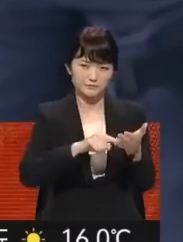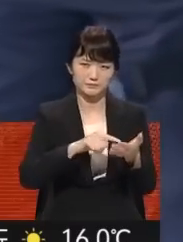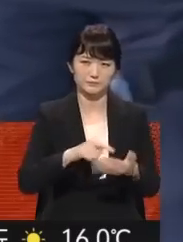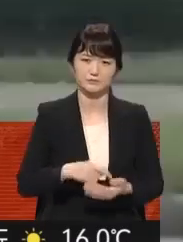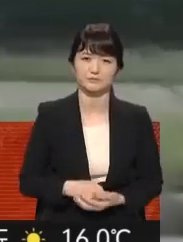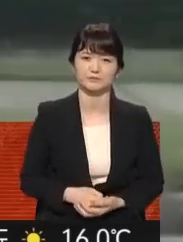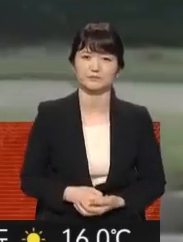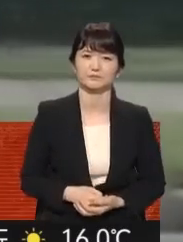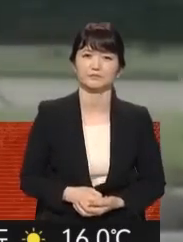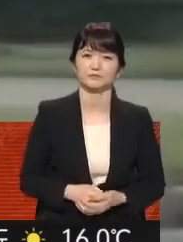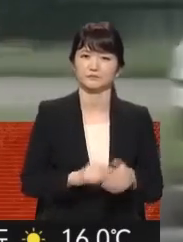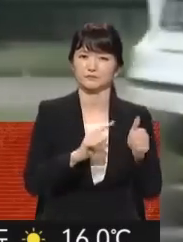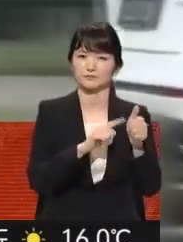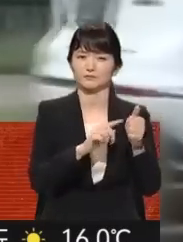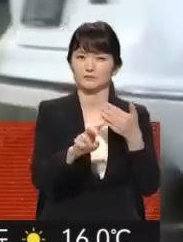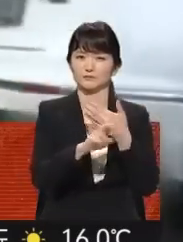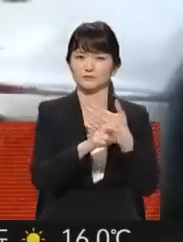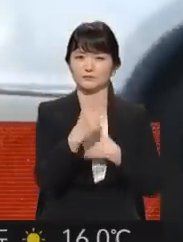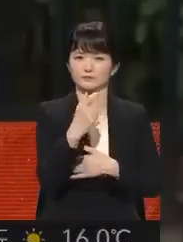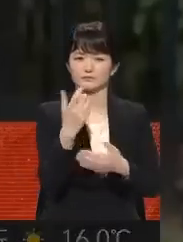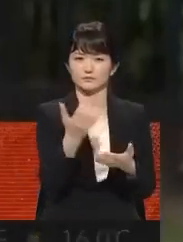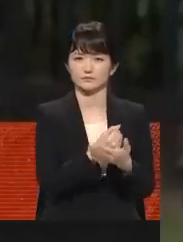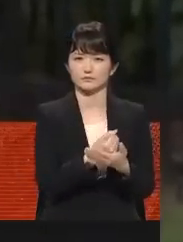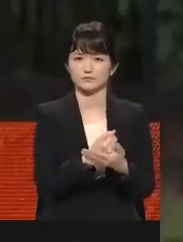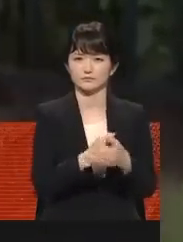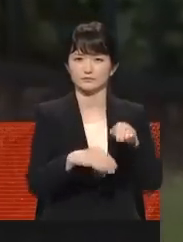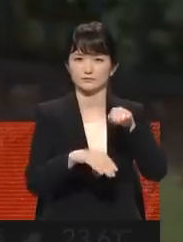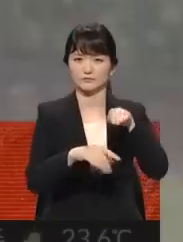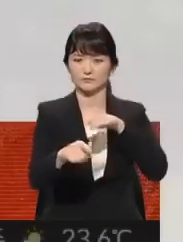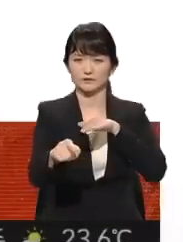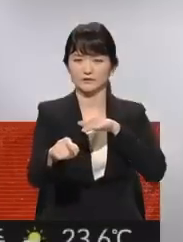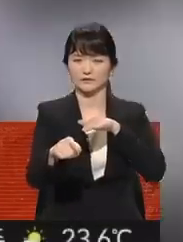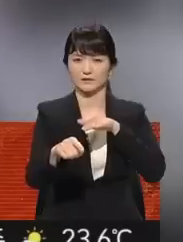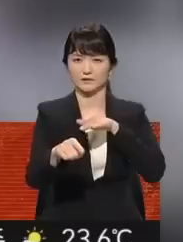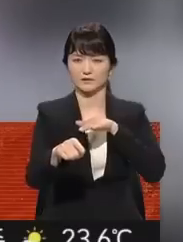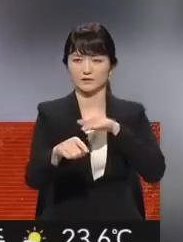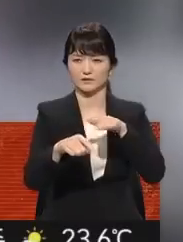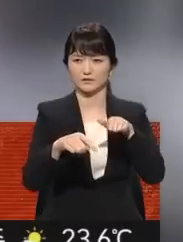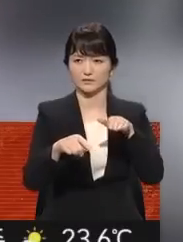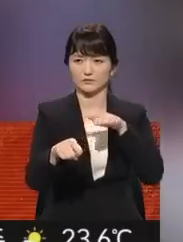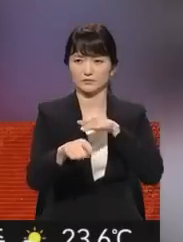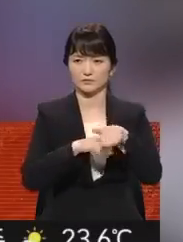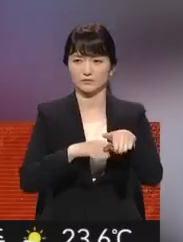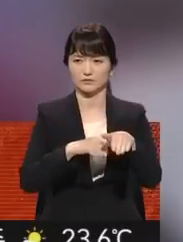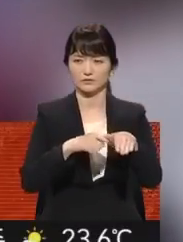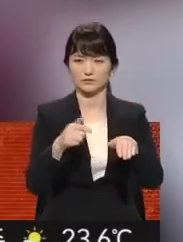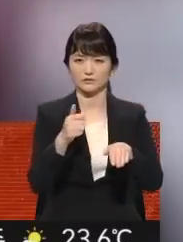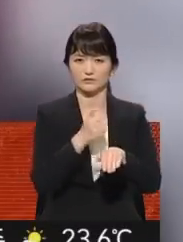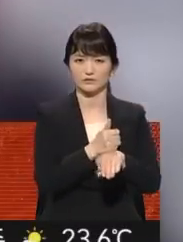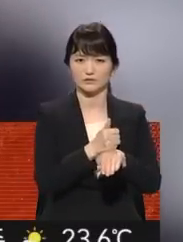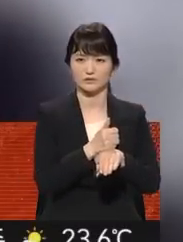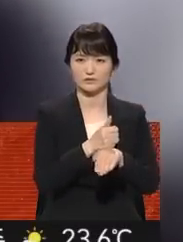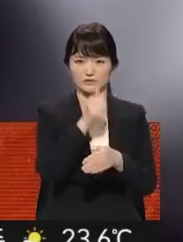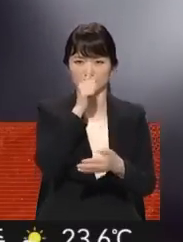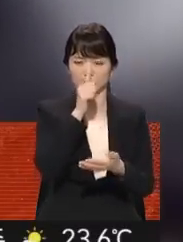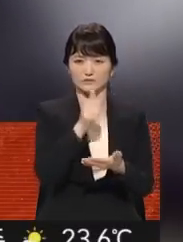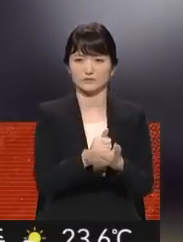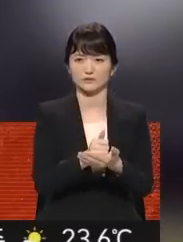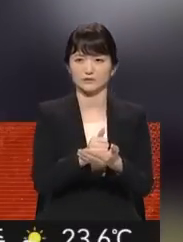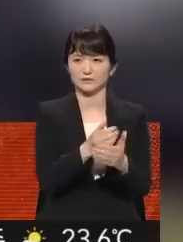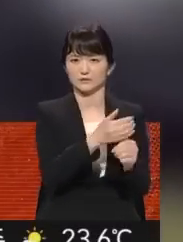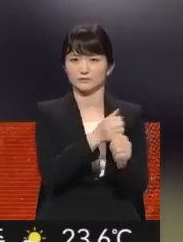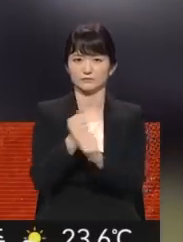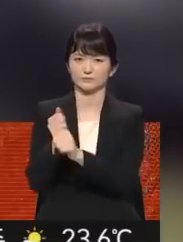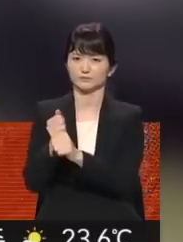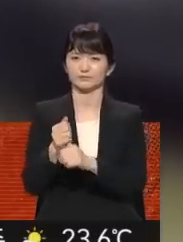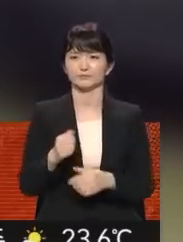나왔다고 합니다. 이 남성은 불법 총기 소지, 또 도난 차량 운전 등의 혐의로 기소가 됐습니다. 예, 시드니 남성들,